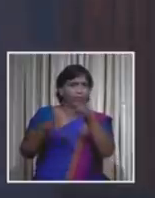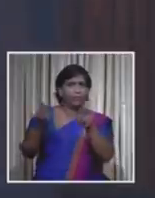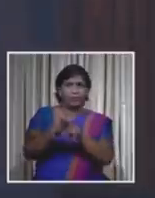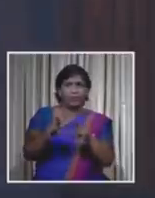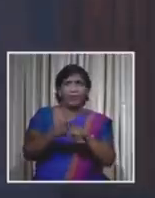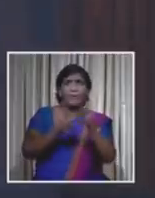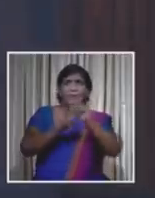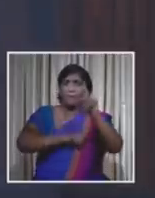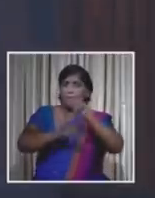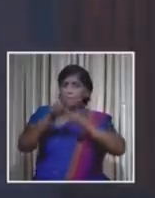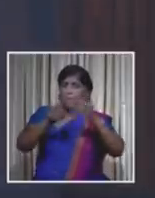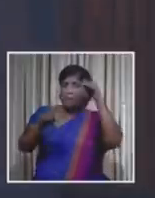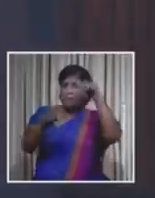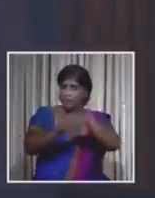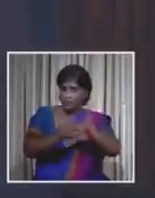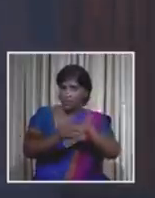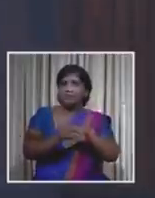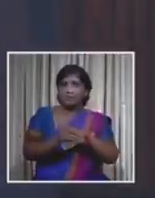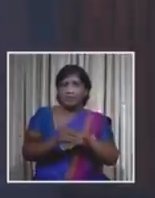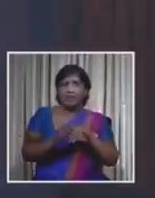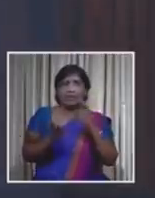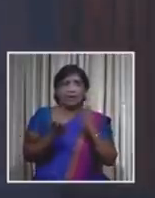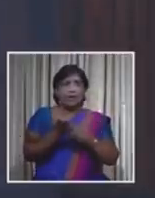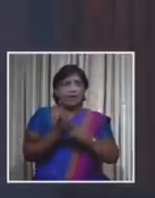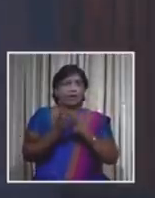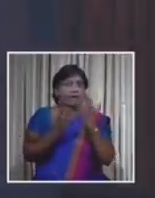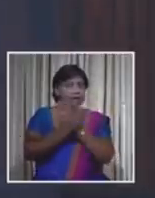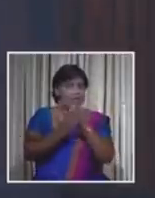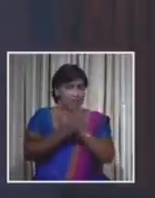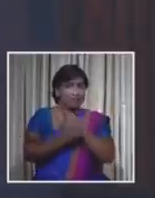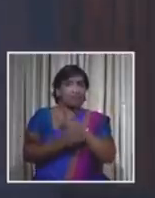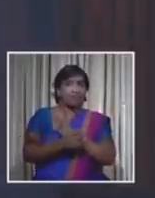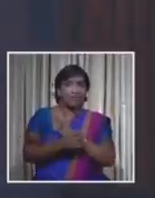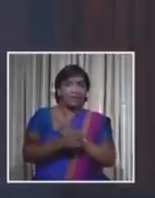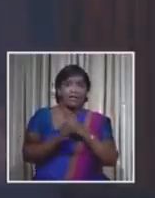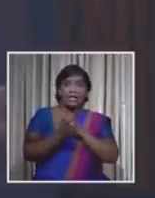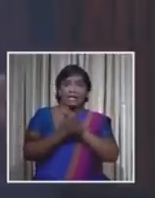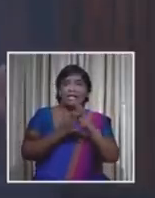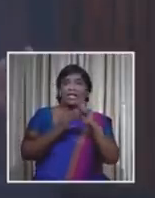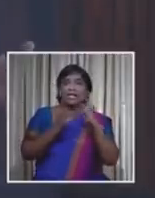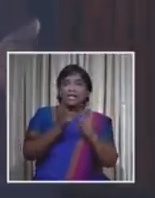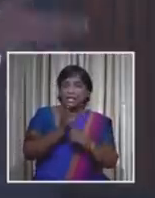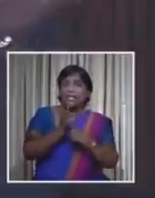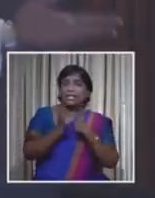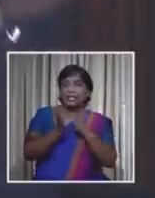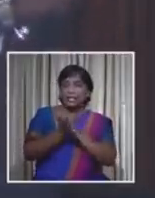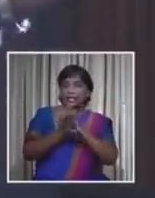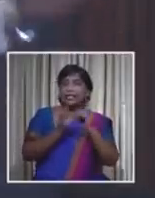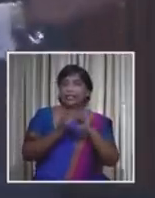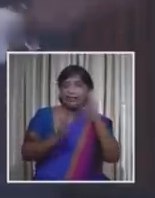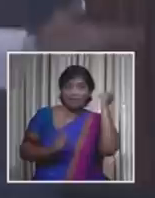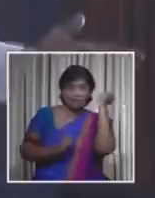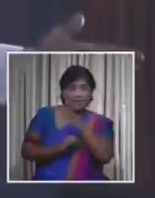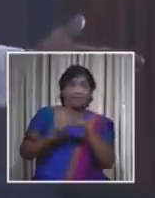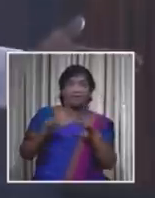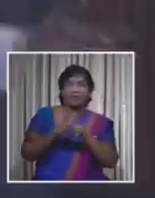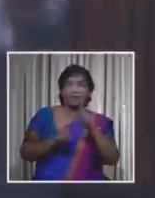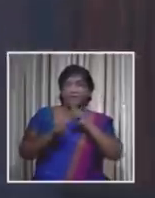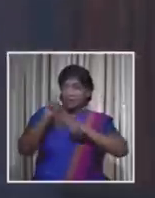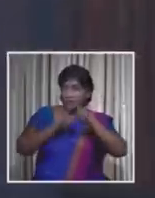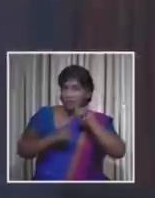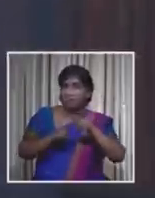මේ පාර්ලිමේන්තුවේ ඇතුලේ රංජන් රාමනායක මහත්තයා අයිරුණිකා ප්‍රේමචන්ද්‍ර මැතිණියට අපහාසාත්මකව කතා